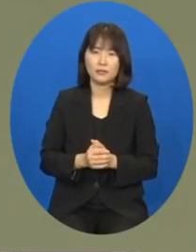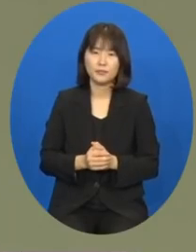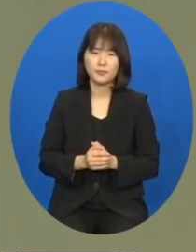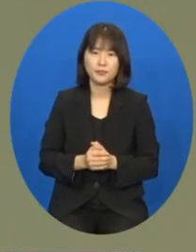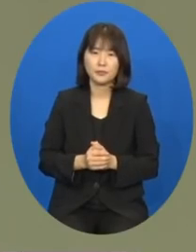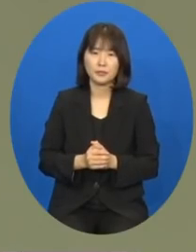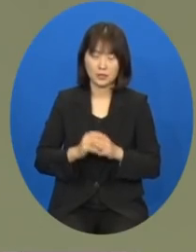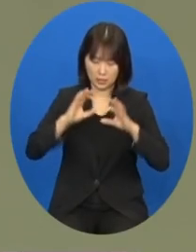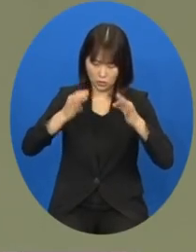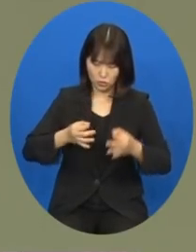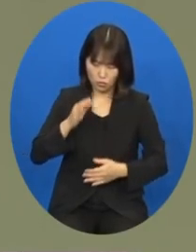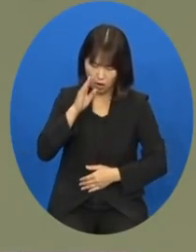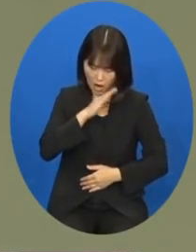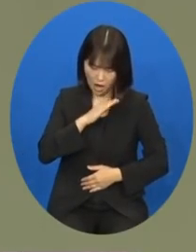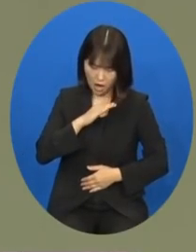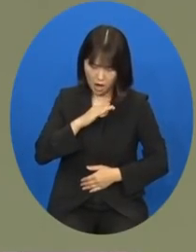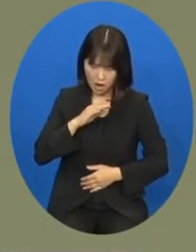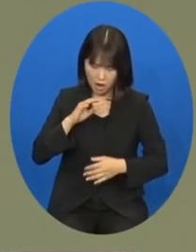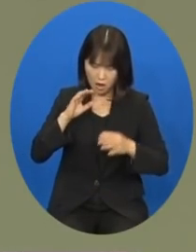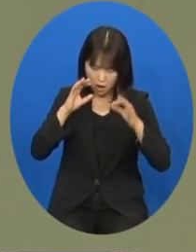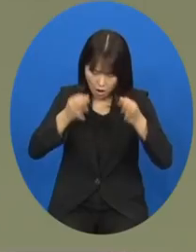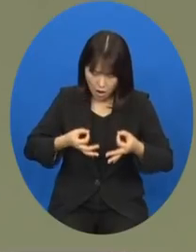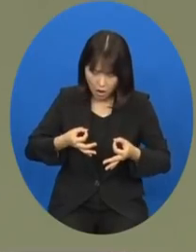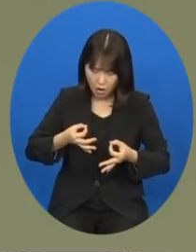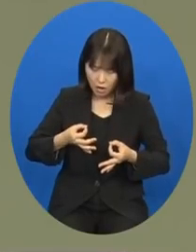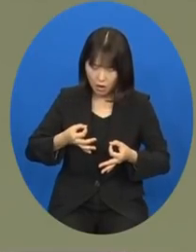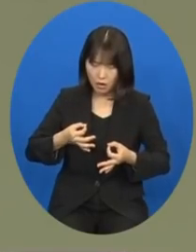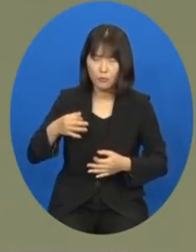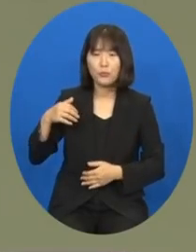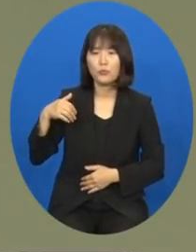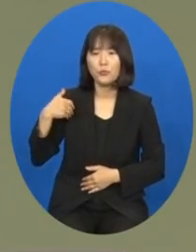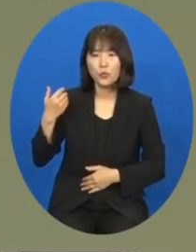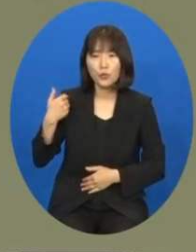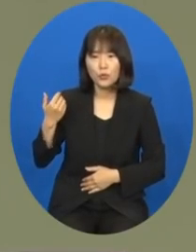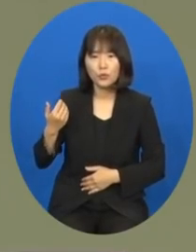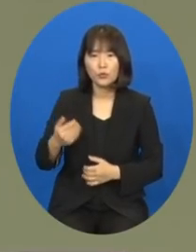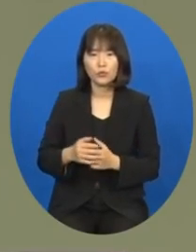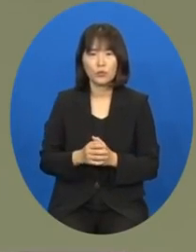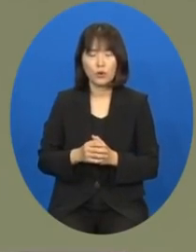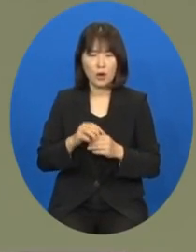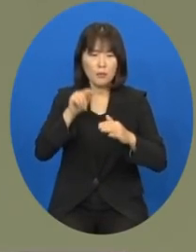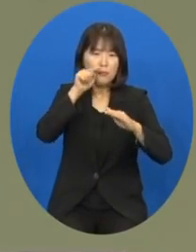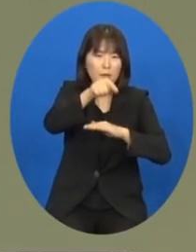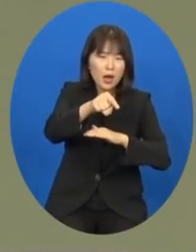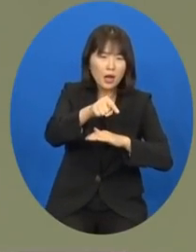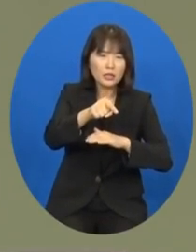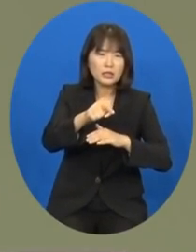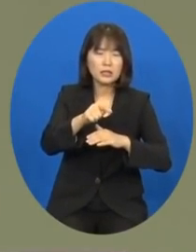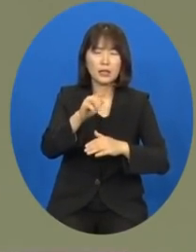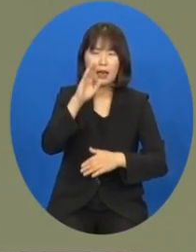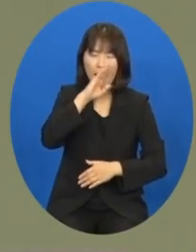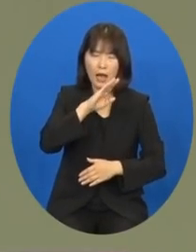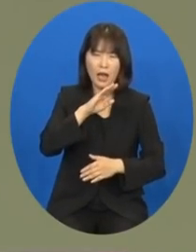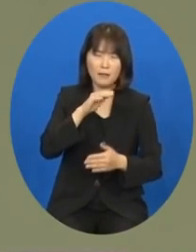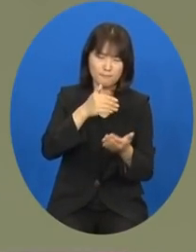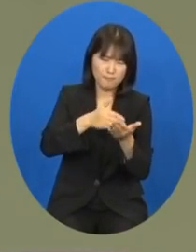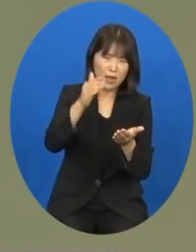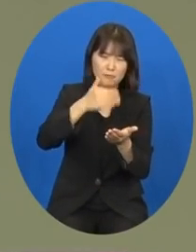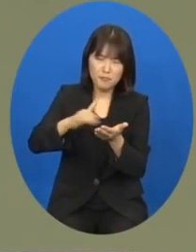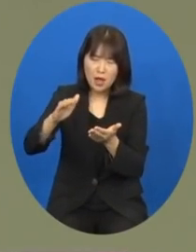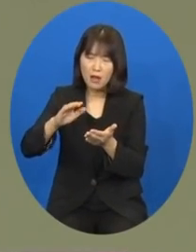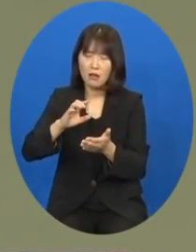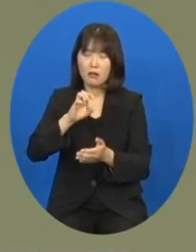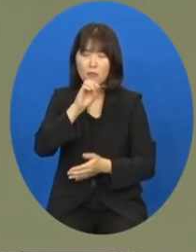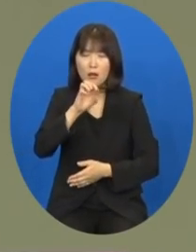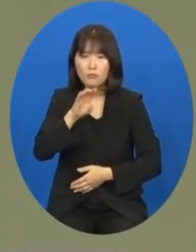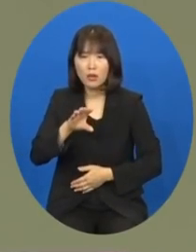것만 악을 퇴치 하자고 하니까 자신은 전혀 전혀 모르는 거예요 그래서 금이 얘기하는 것은 뭐냐면 자기 자신